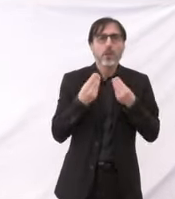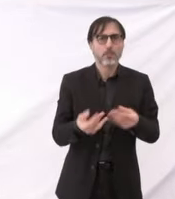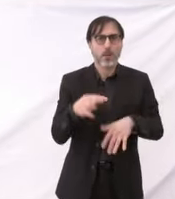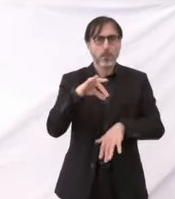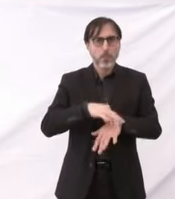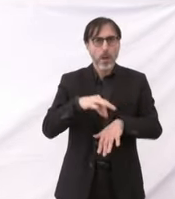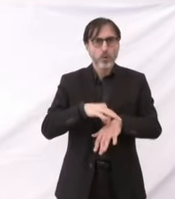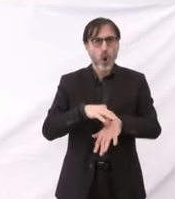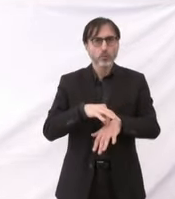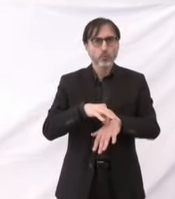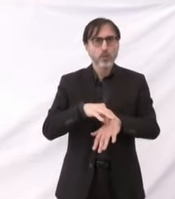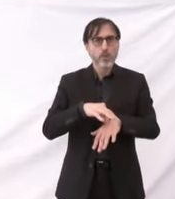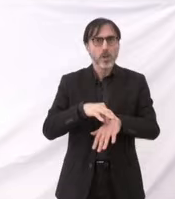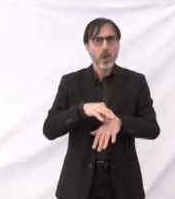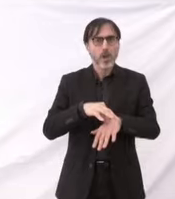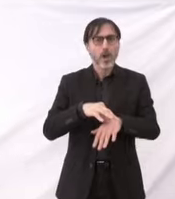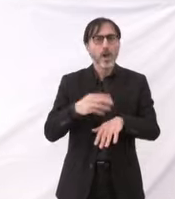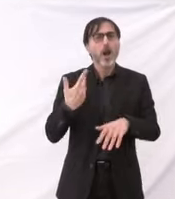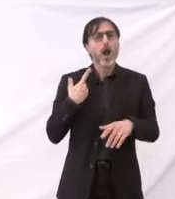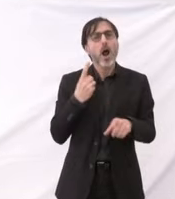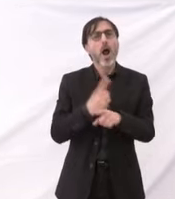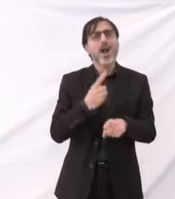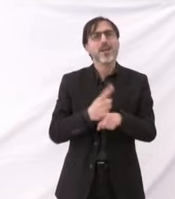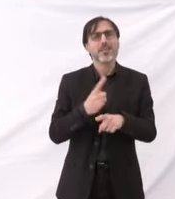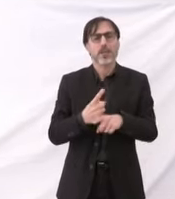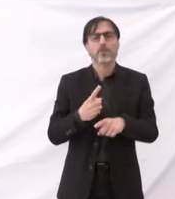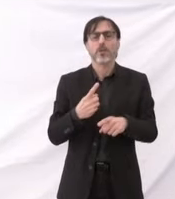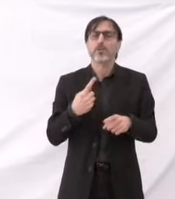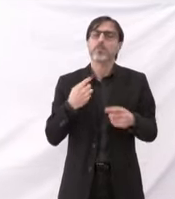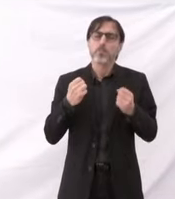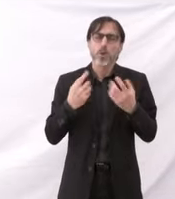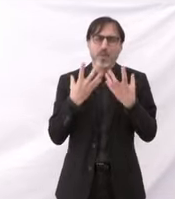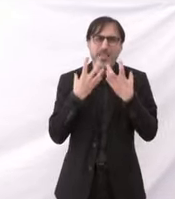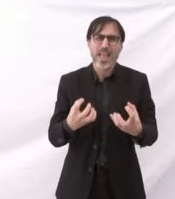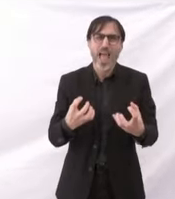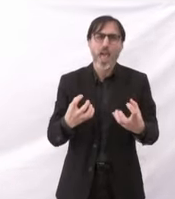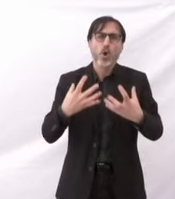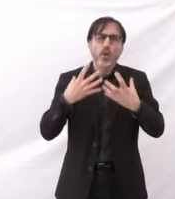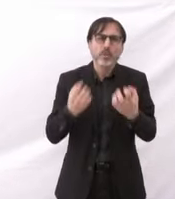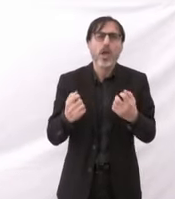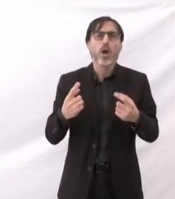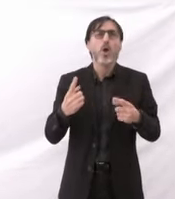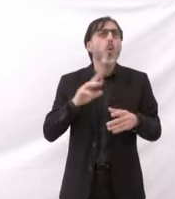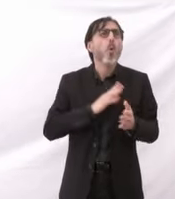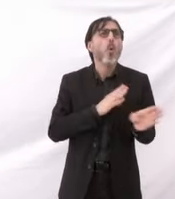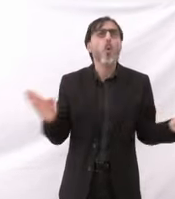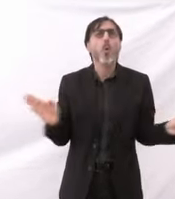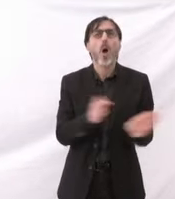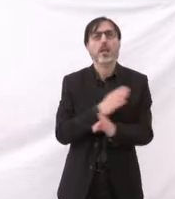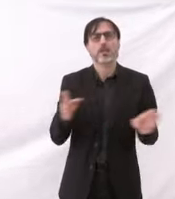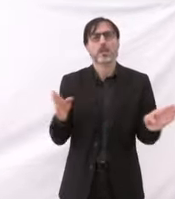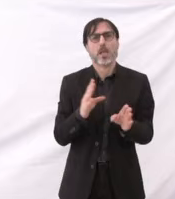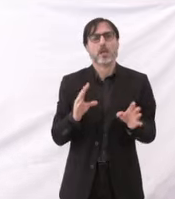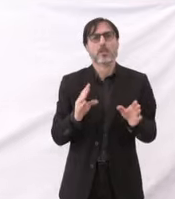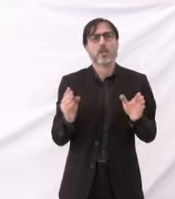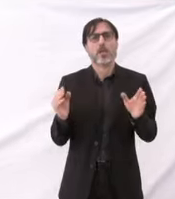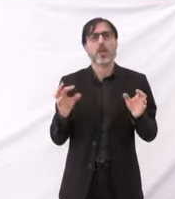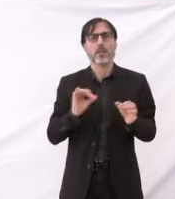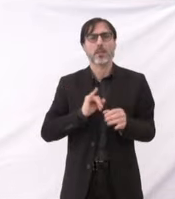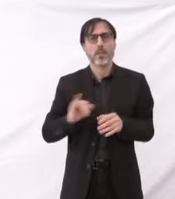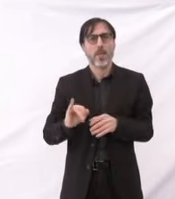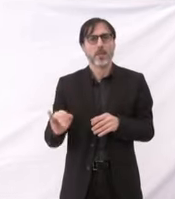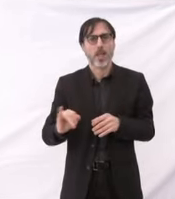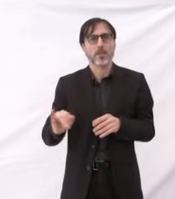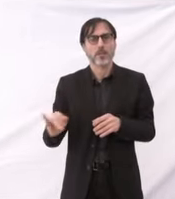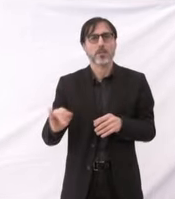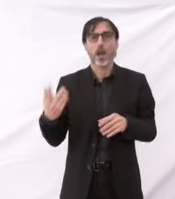patologie. Allora ci sia una lettura seria su tutte le forme di dipendenza. L'abuso